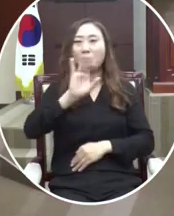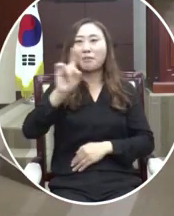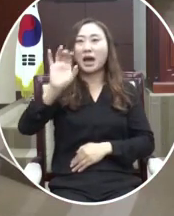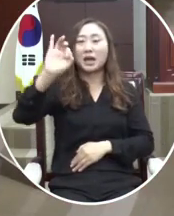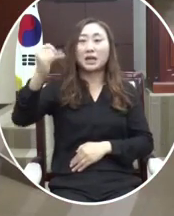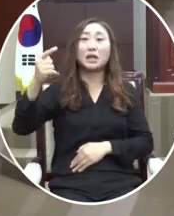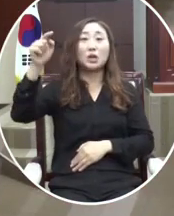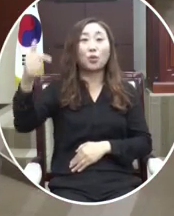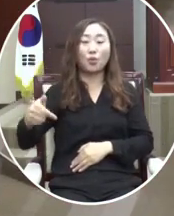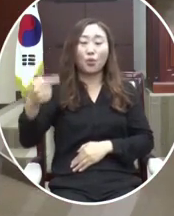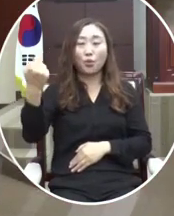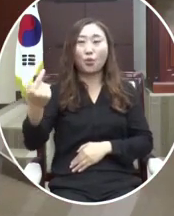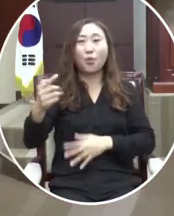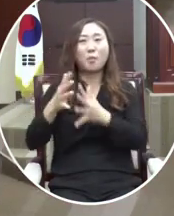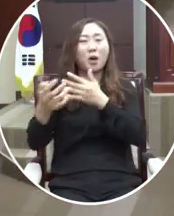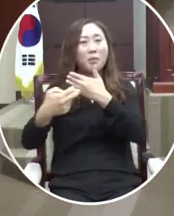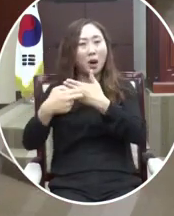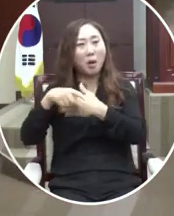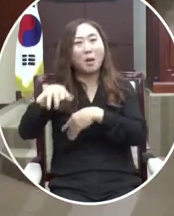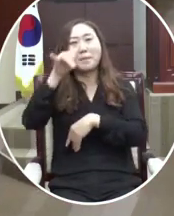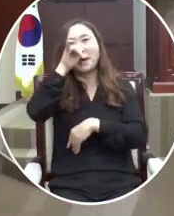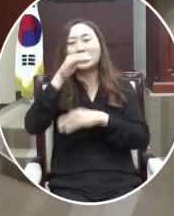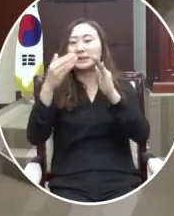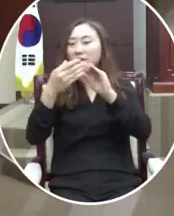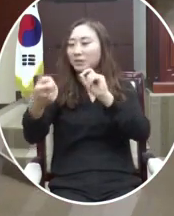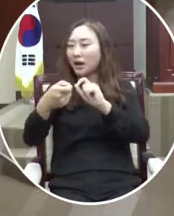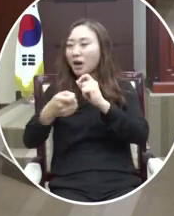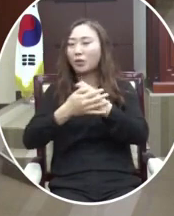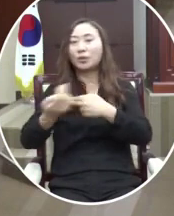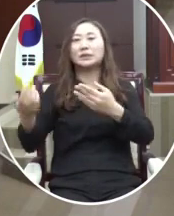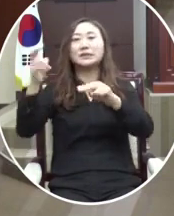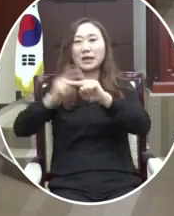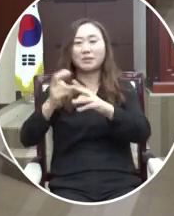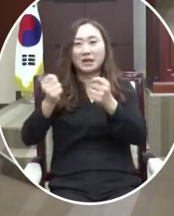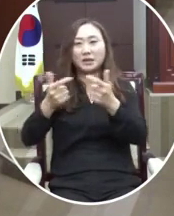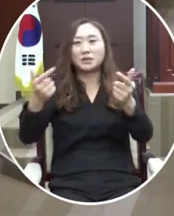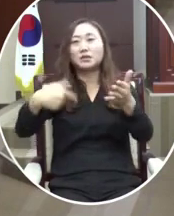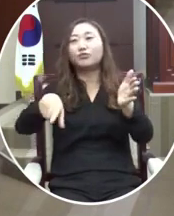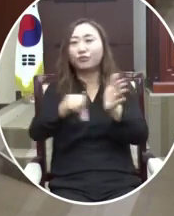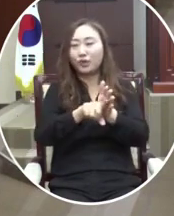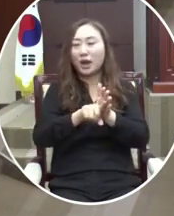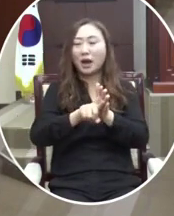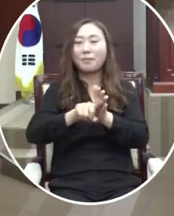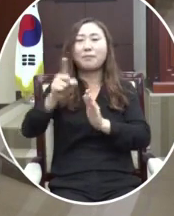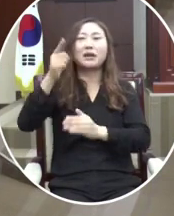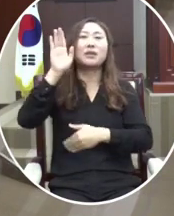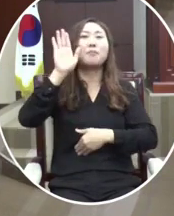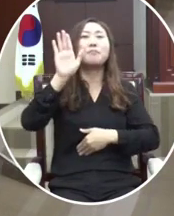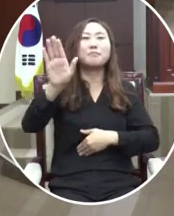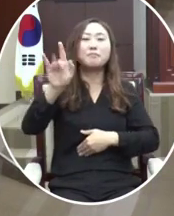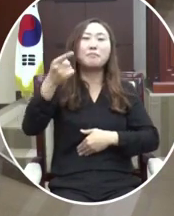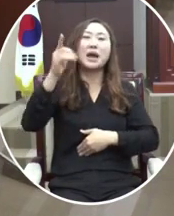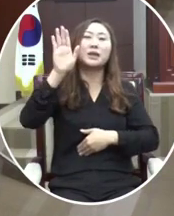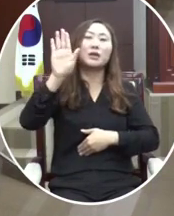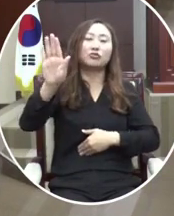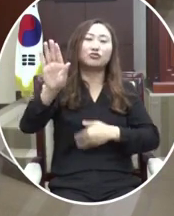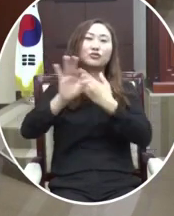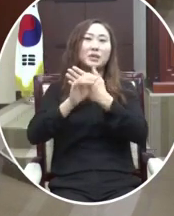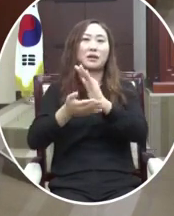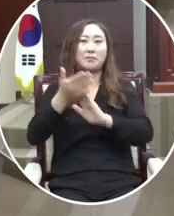바이오메디컬 클러스터 조성은 노원구가 직주 근접의 자족 도시로 변모하기 위한 노원의 100년 미래가 걸린 핵심